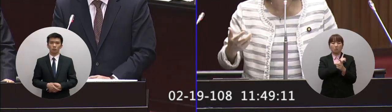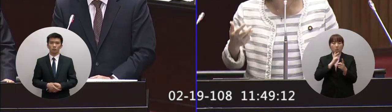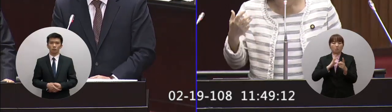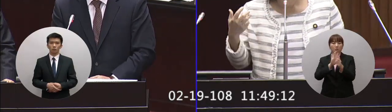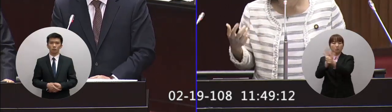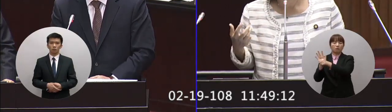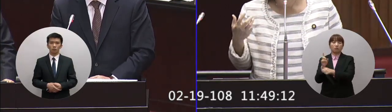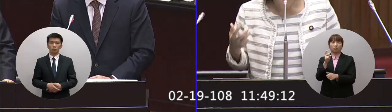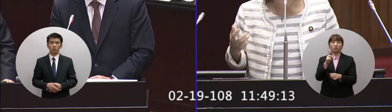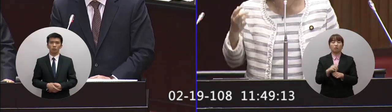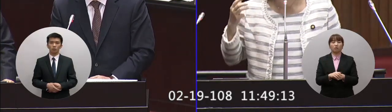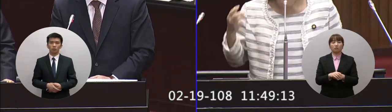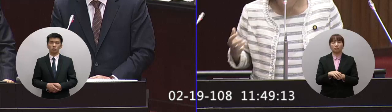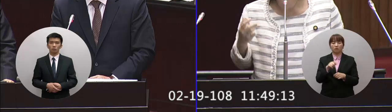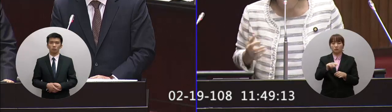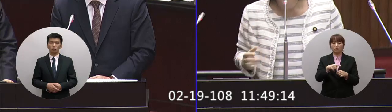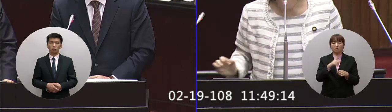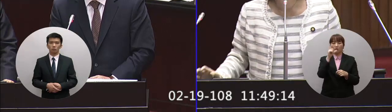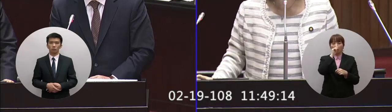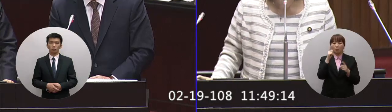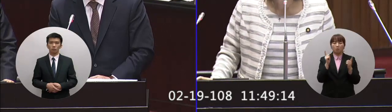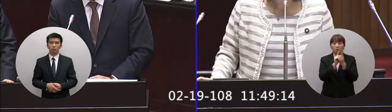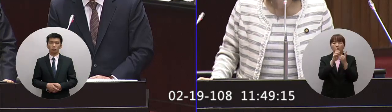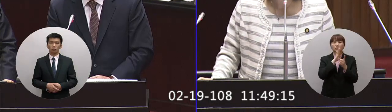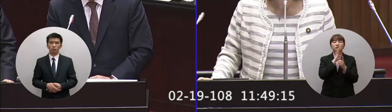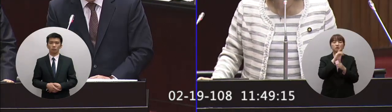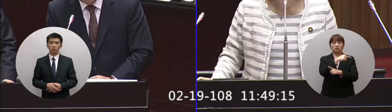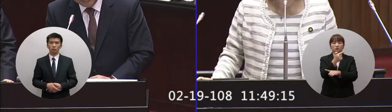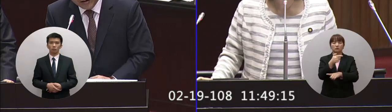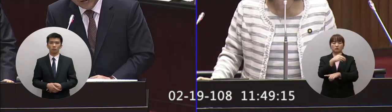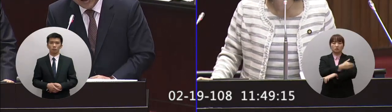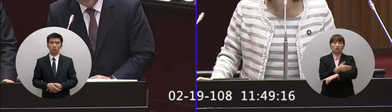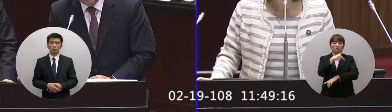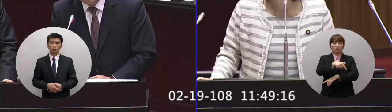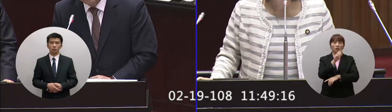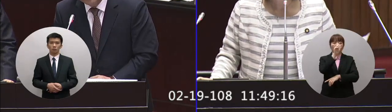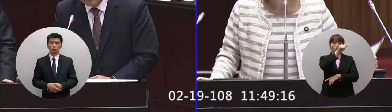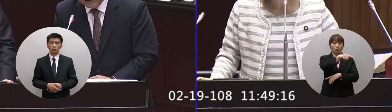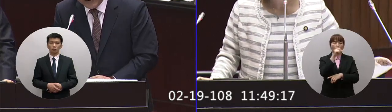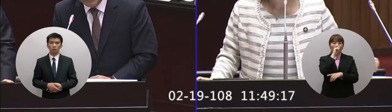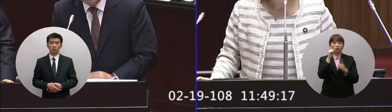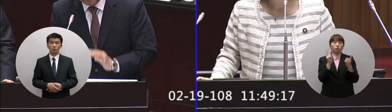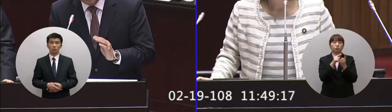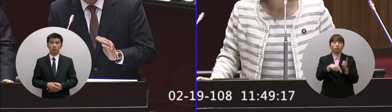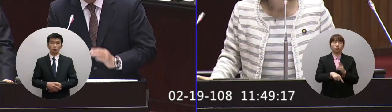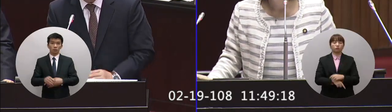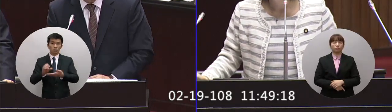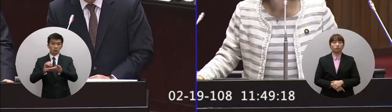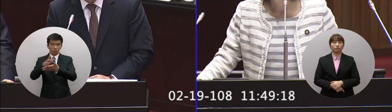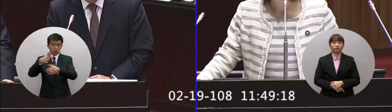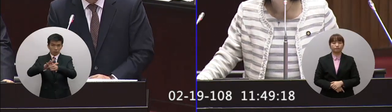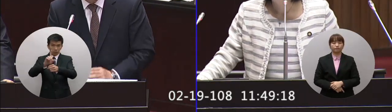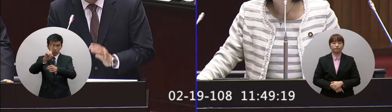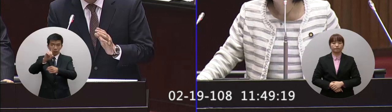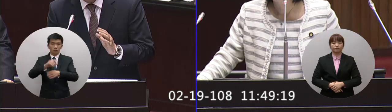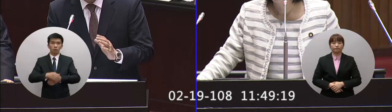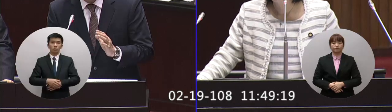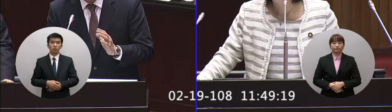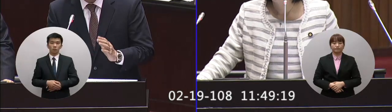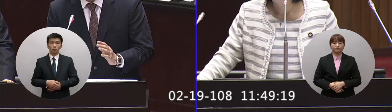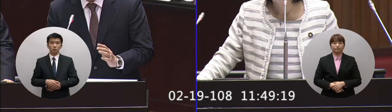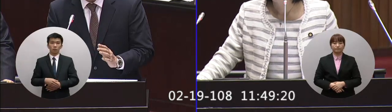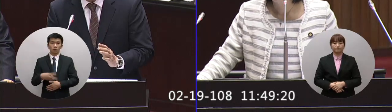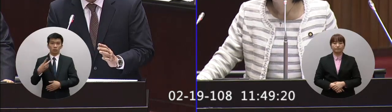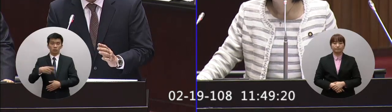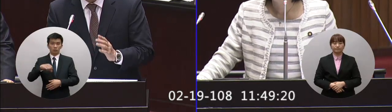那这个问题一直都是在偏乡地区碰到的问题，我们一起共同来努力。 委员也补充一点哈， 是 我很强